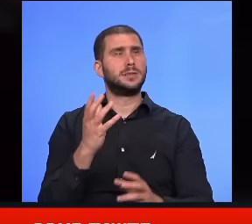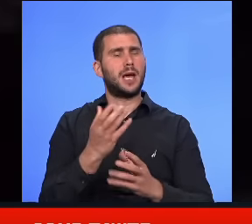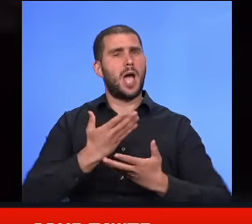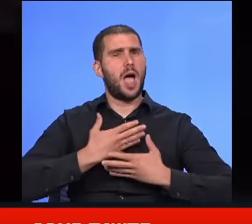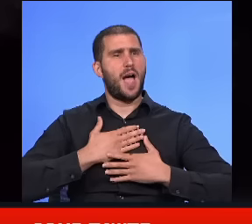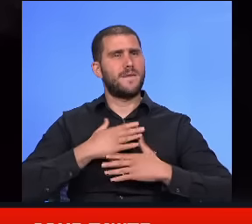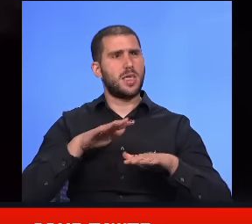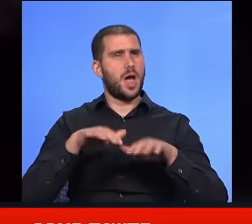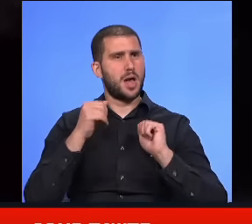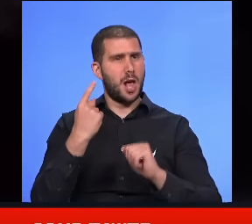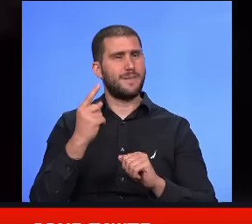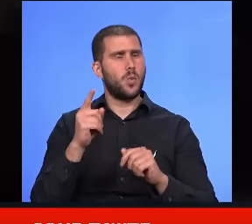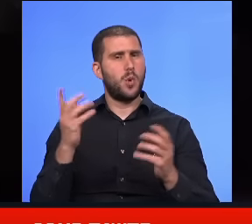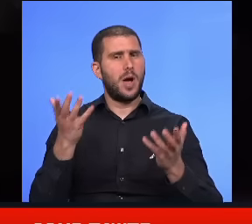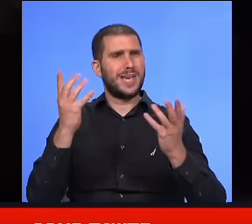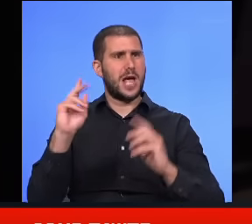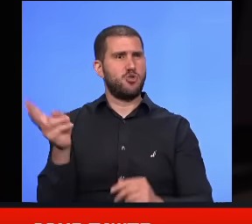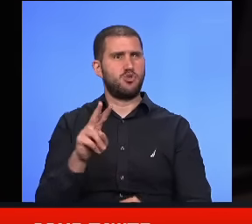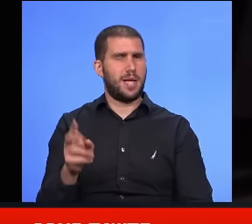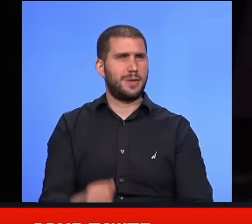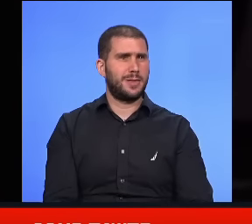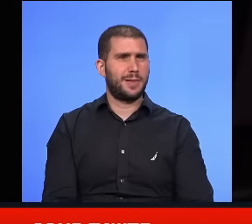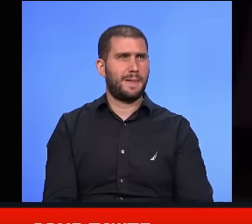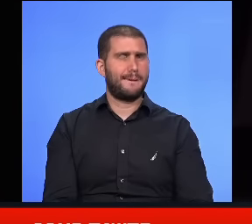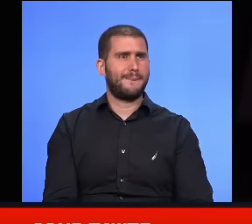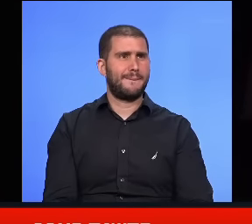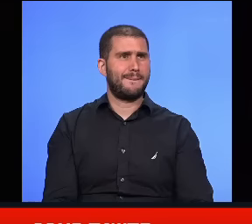לאהבת הקהל, והוא הריע לשתיהן.